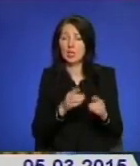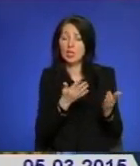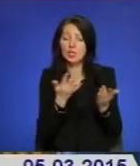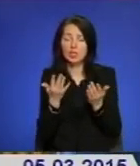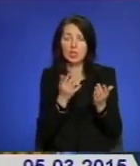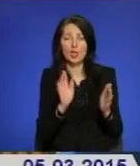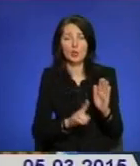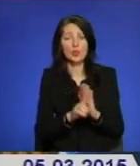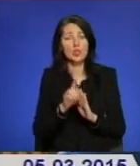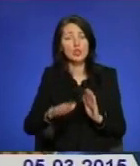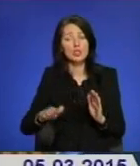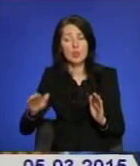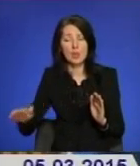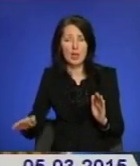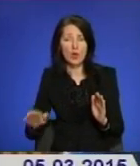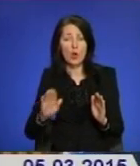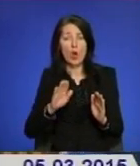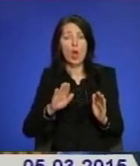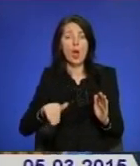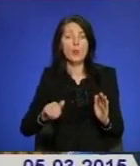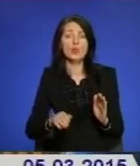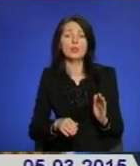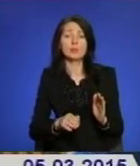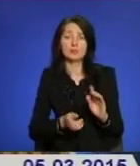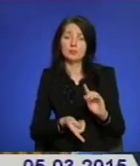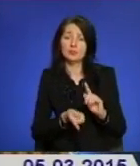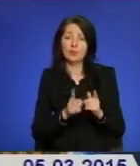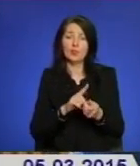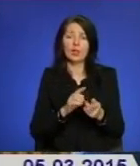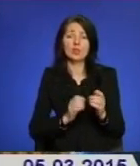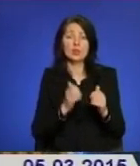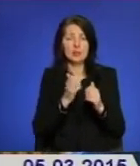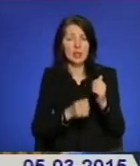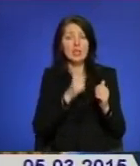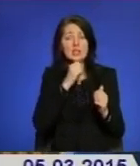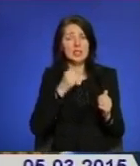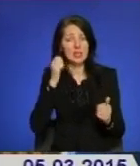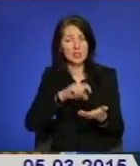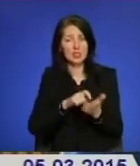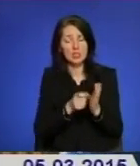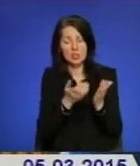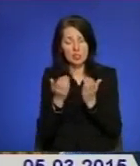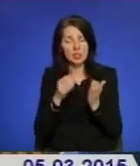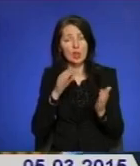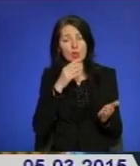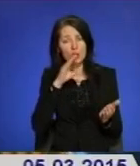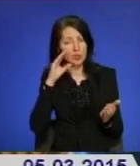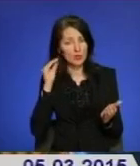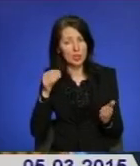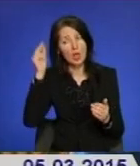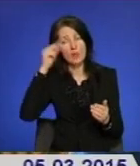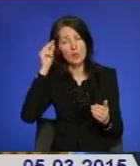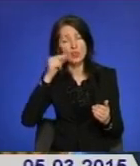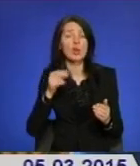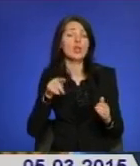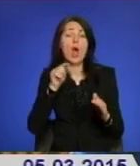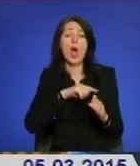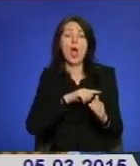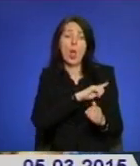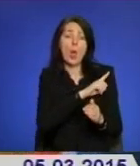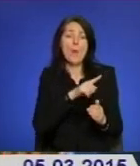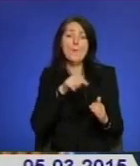з маленького і потім переходячи в середні, в старші класи, вони читають Шевченка, вивчають Шевченка, поглиблюють свої знання і